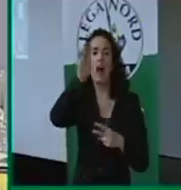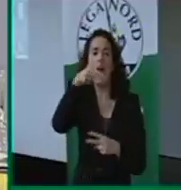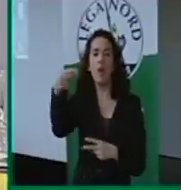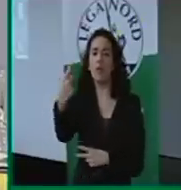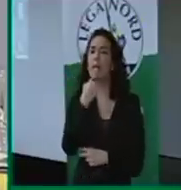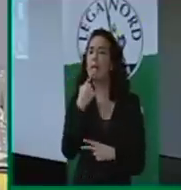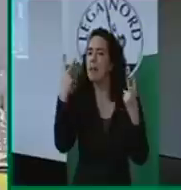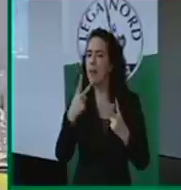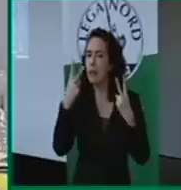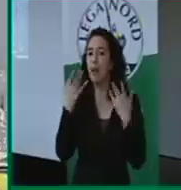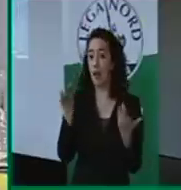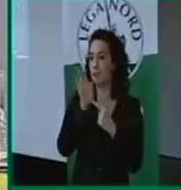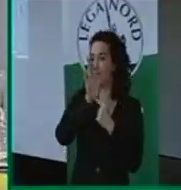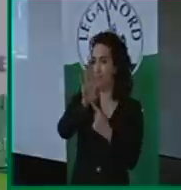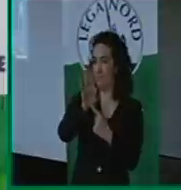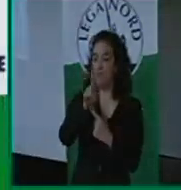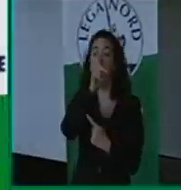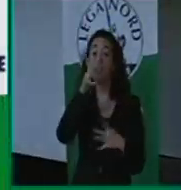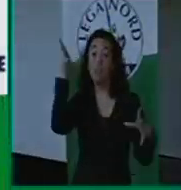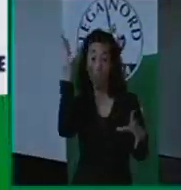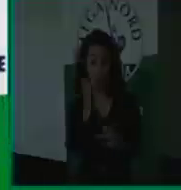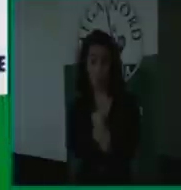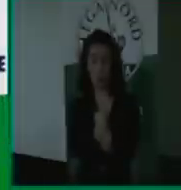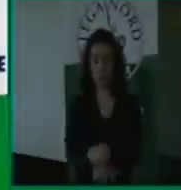sull'euro silenzio e buio in